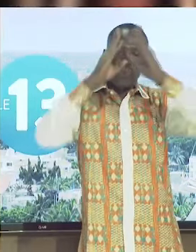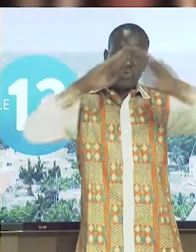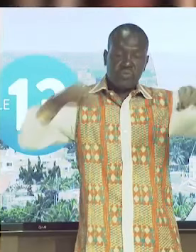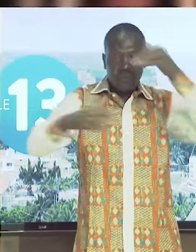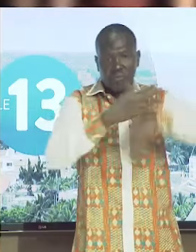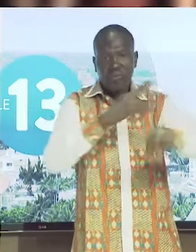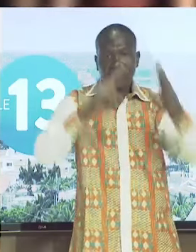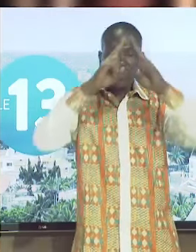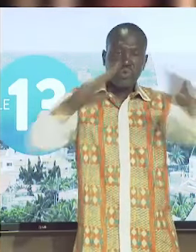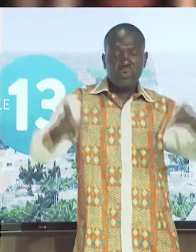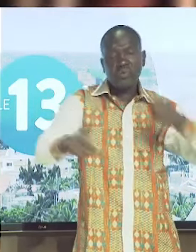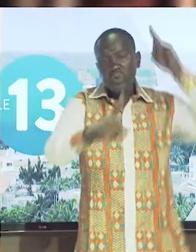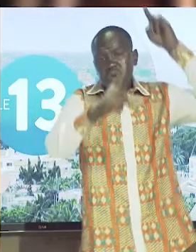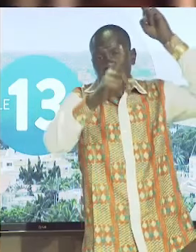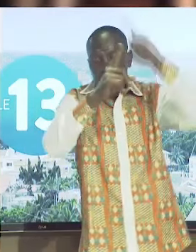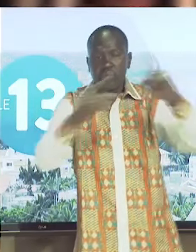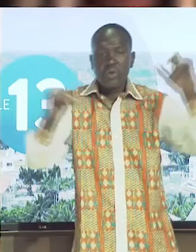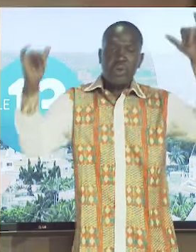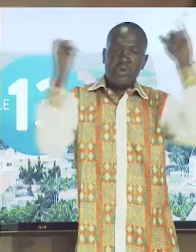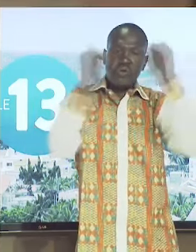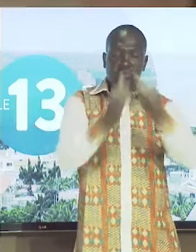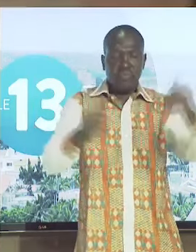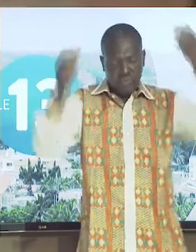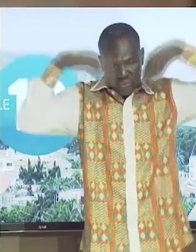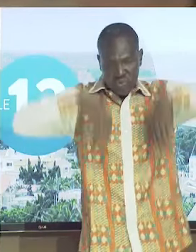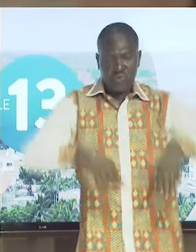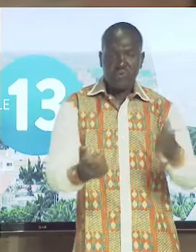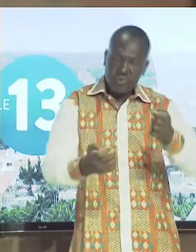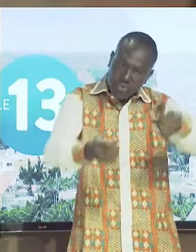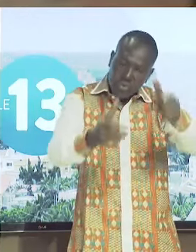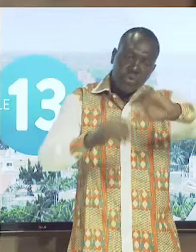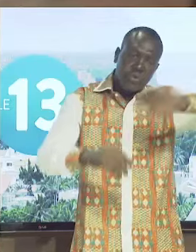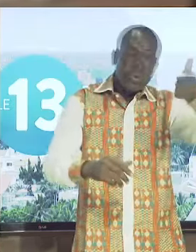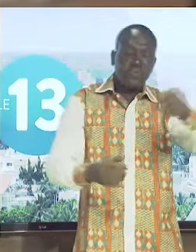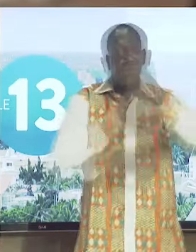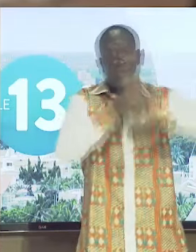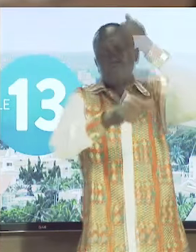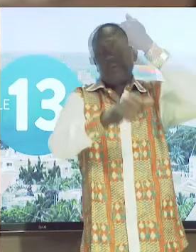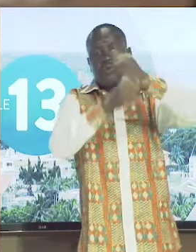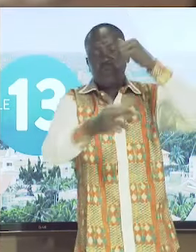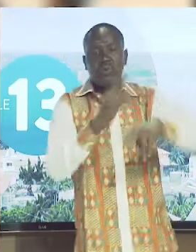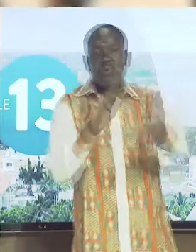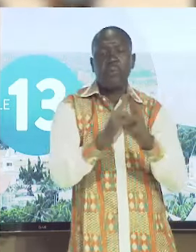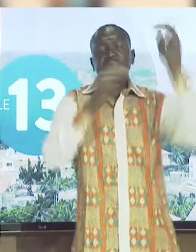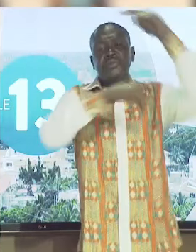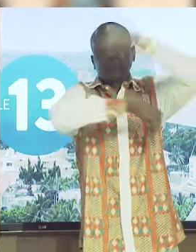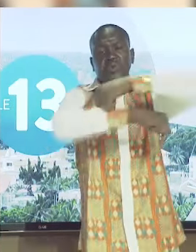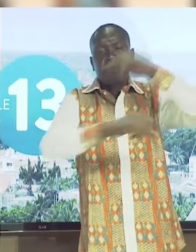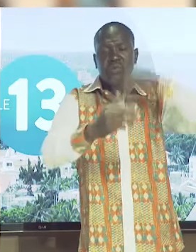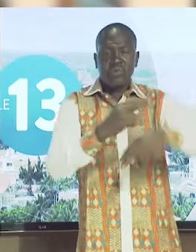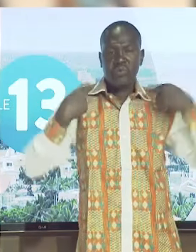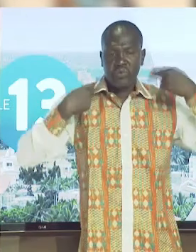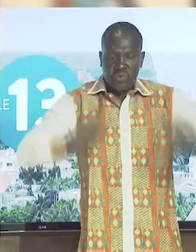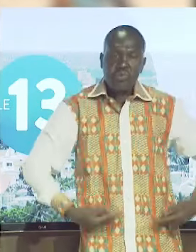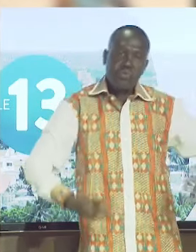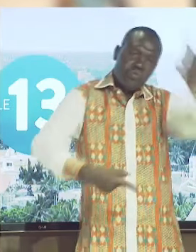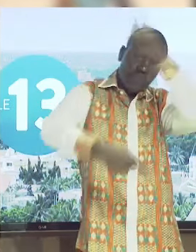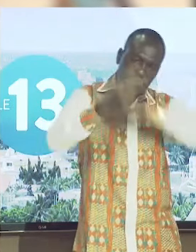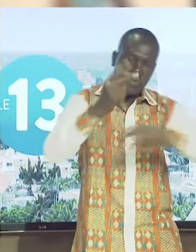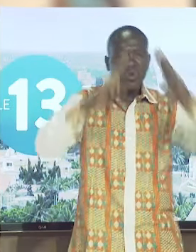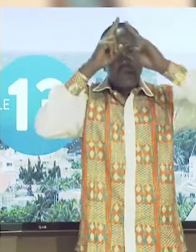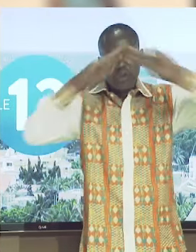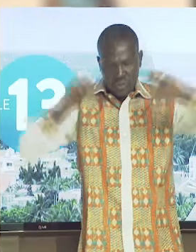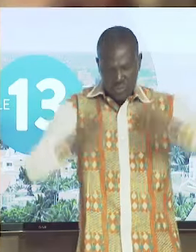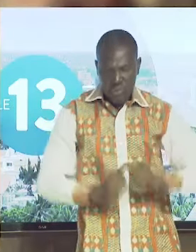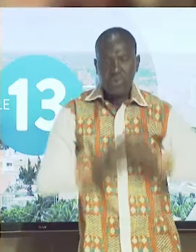village jusqu'à ce que le bataillon d'intervention rapide, le BIR 15, vienne les déloger. Aujourd'hui, les habitants sont de retour chez eux,